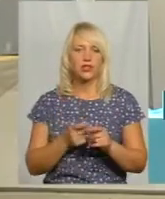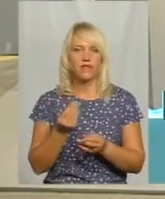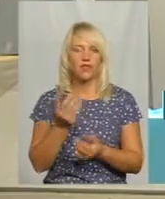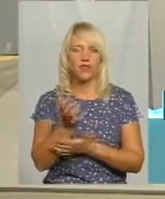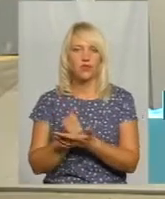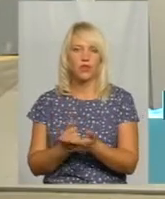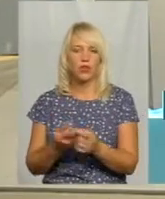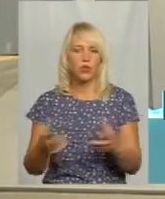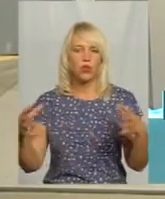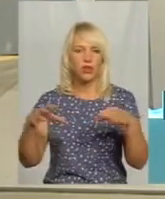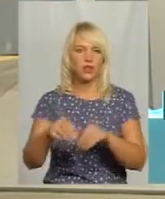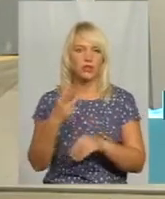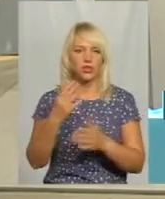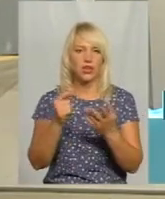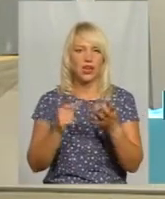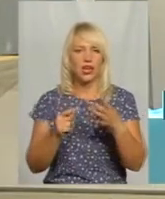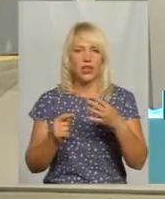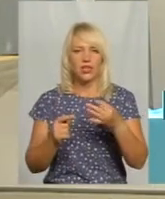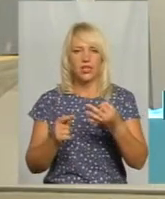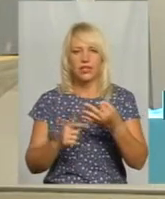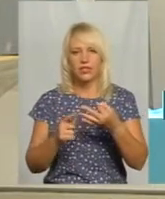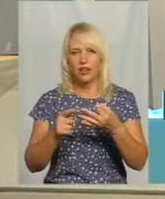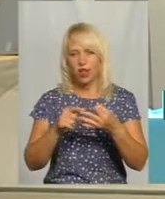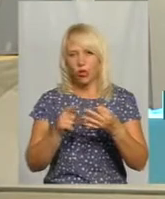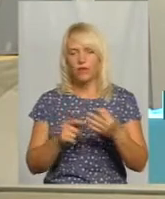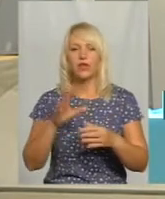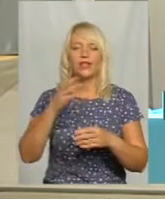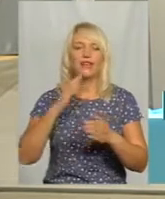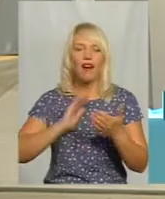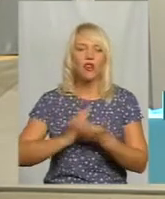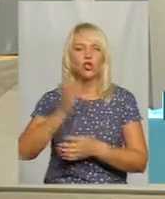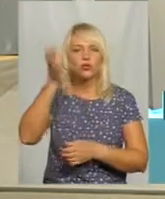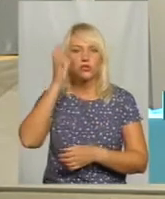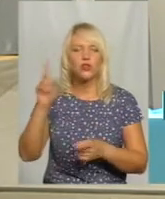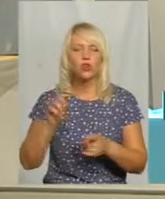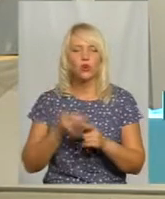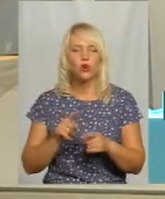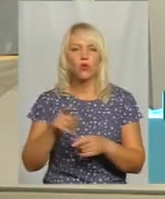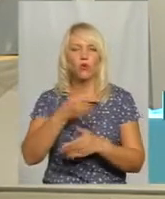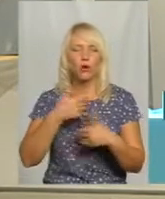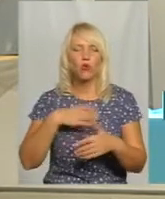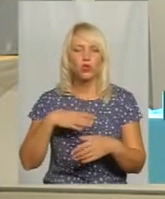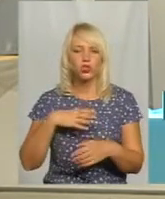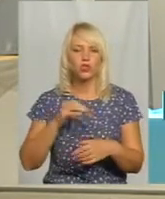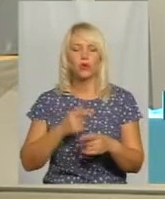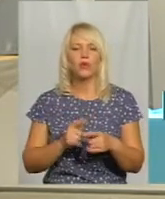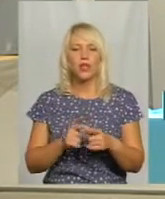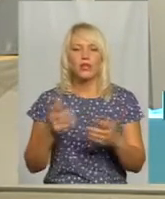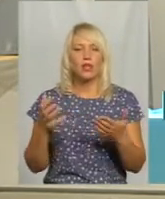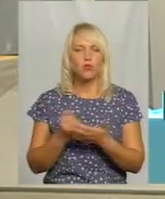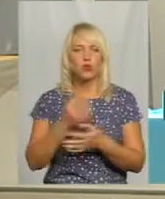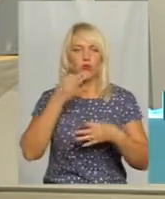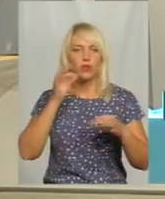Поєднавши ось всі ці три складові, якість освіти, ту, яку ми очікуємо, нову, з набутими компетентностями